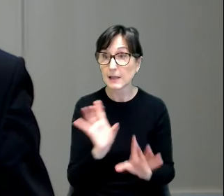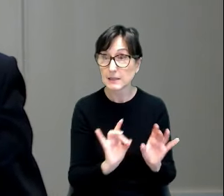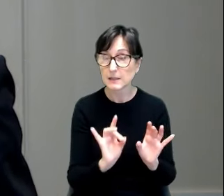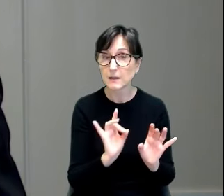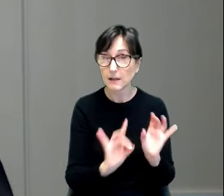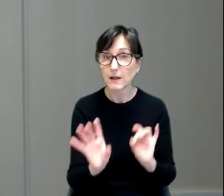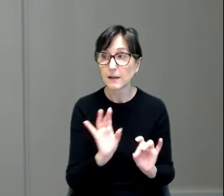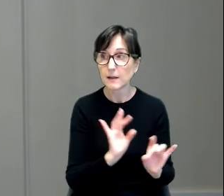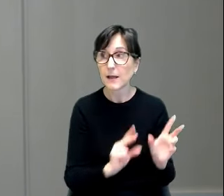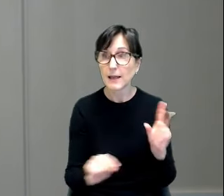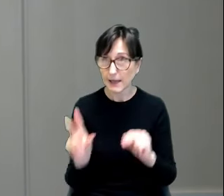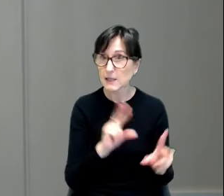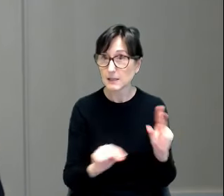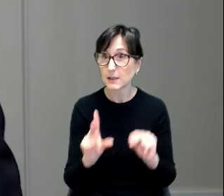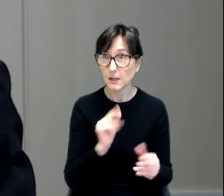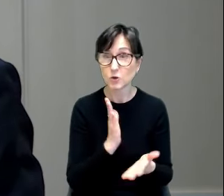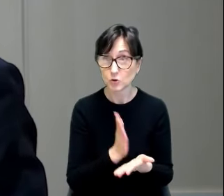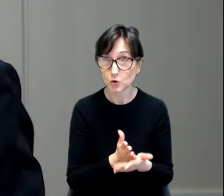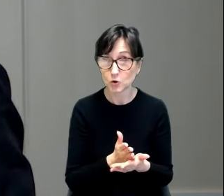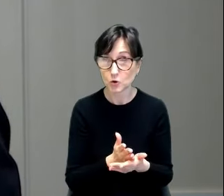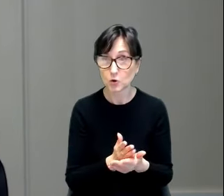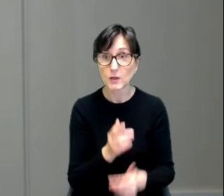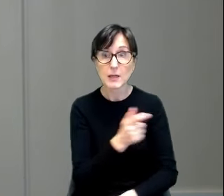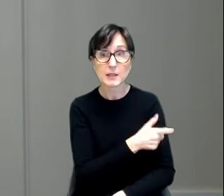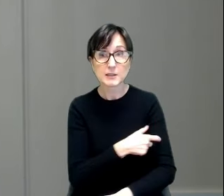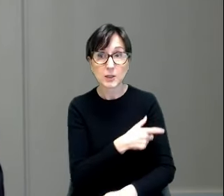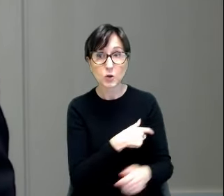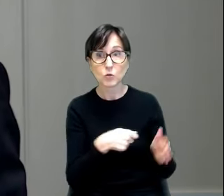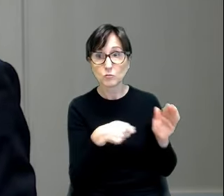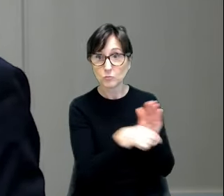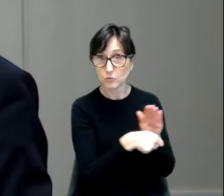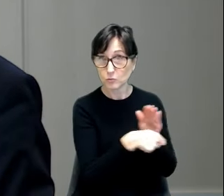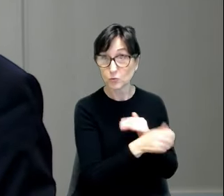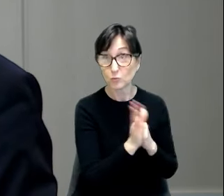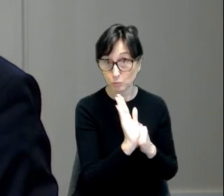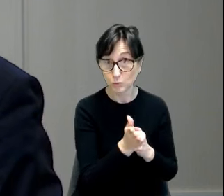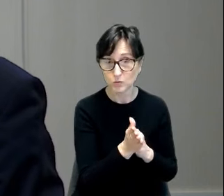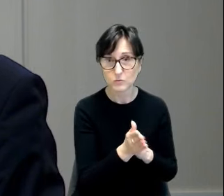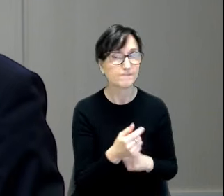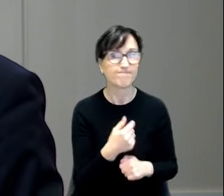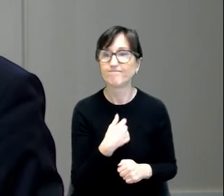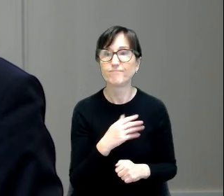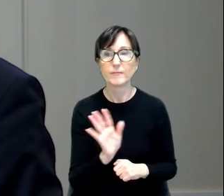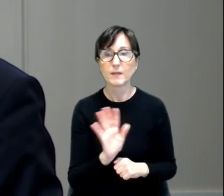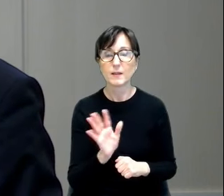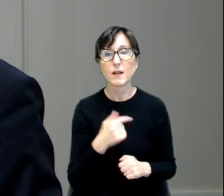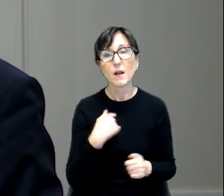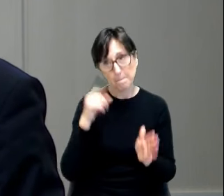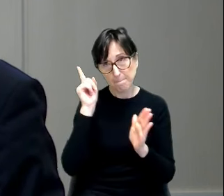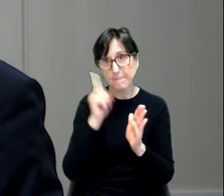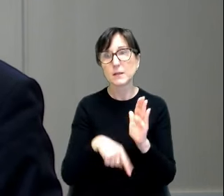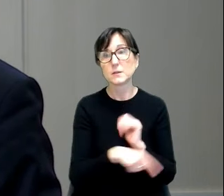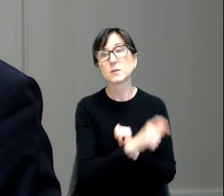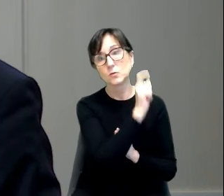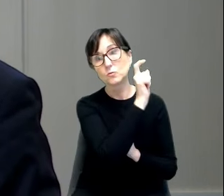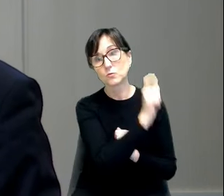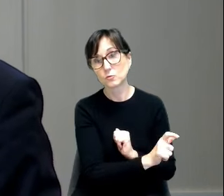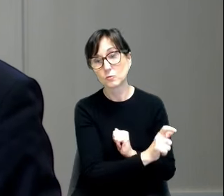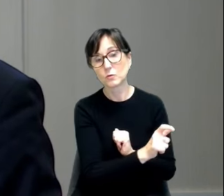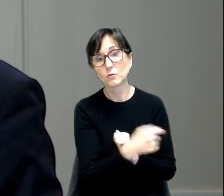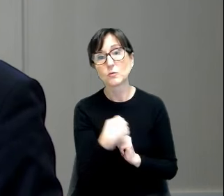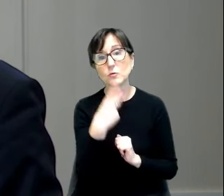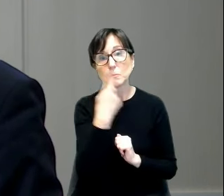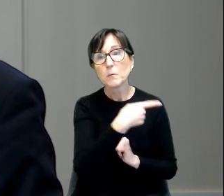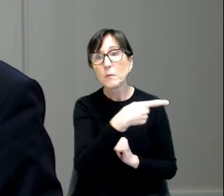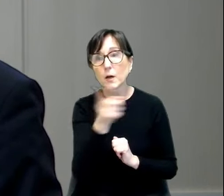vadinas jūs sakot kad siunaičiai bus paperkami aš negalvoju kad jie bus paperkami aš jais pasitikiu aš mačiau kaip žmonės reaguoja kaip dalyvauja mes darėm ne